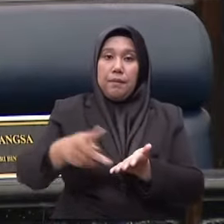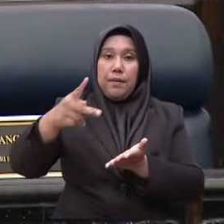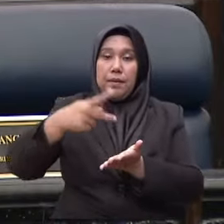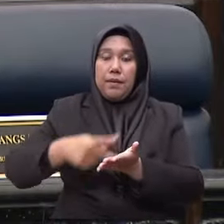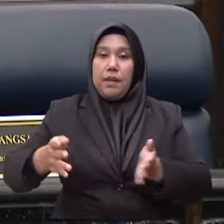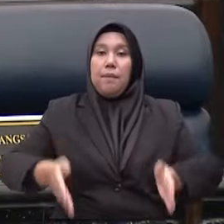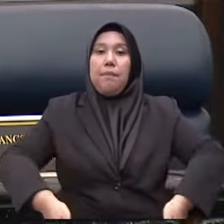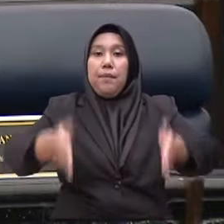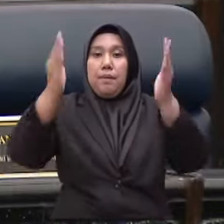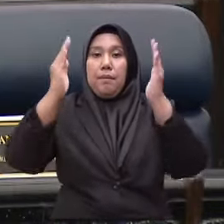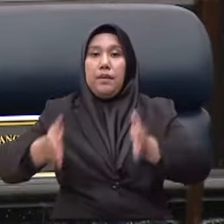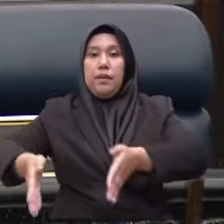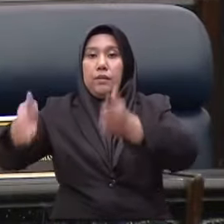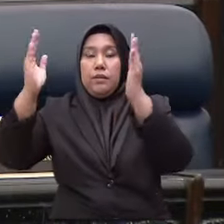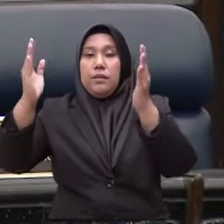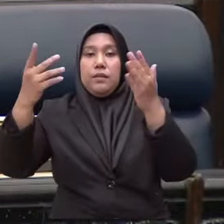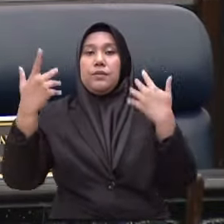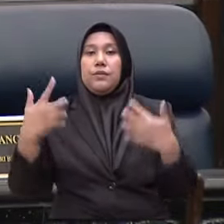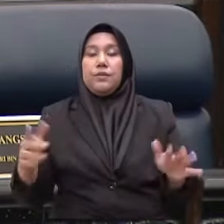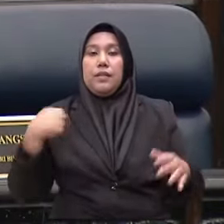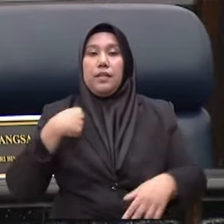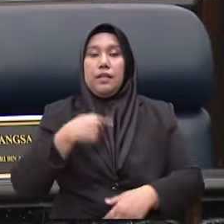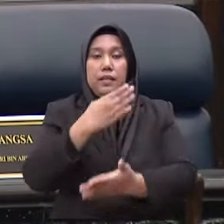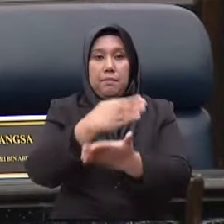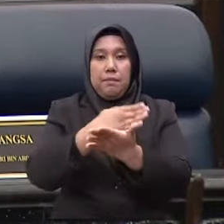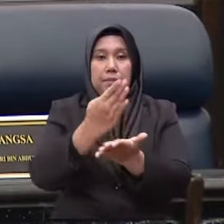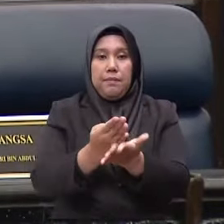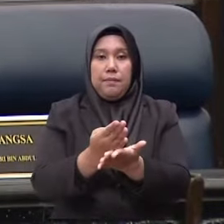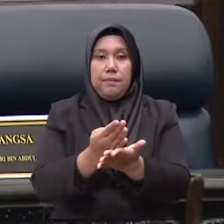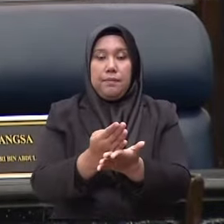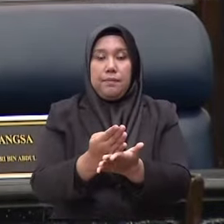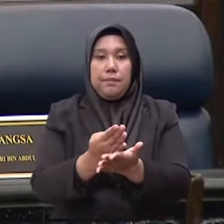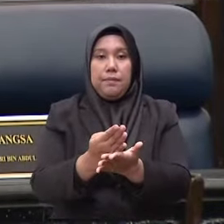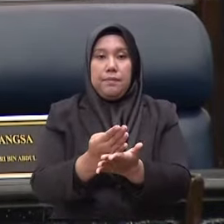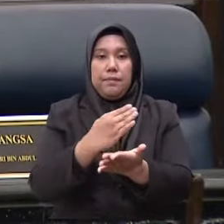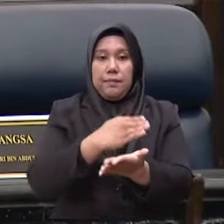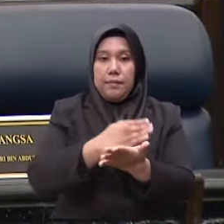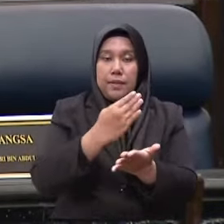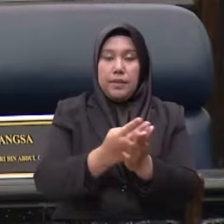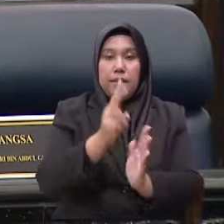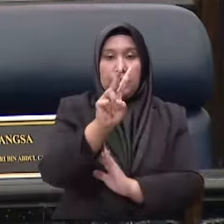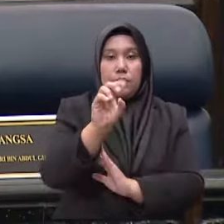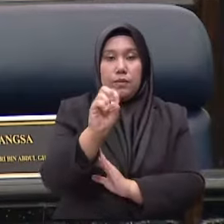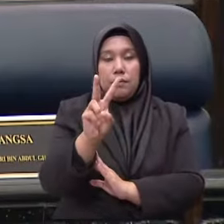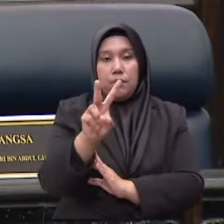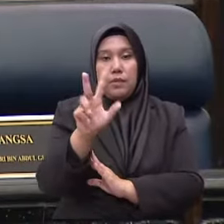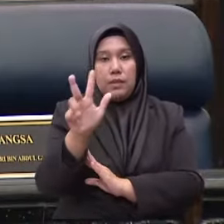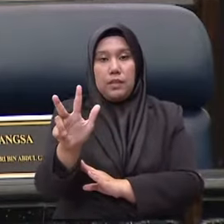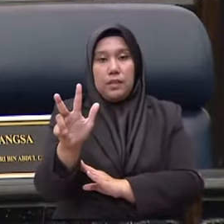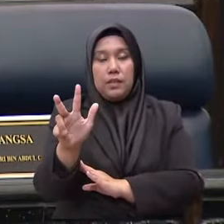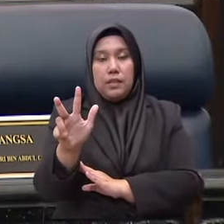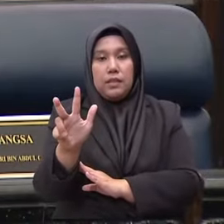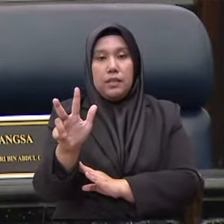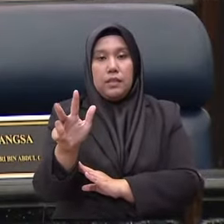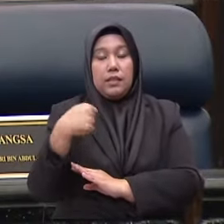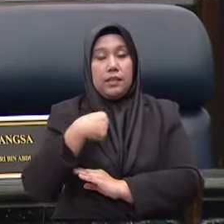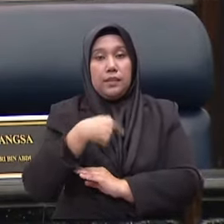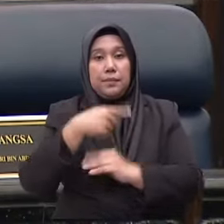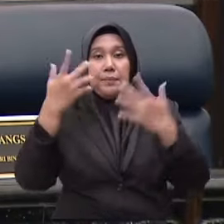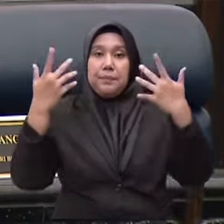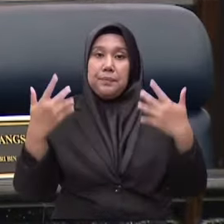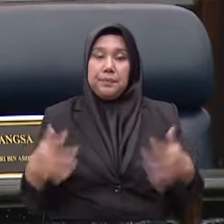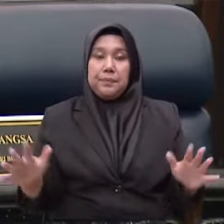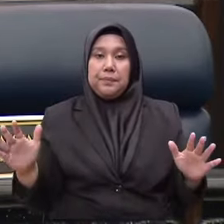pembangunan yang telah kita bajet pada bajet 2023 yang lalu iaitu di mana kita